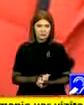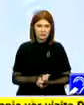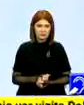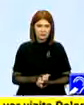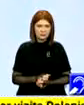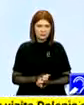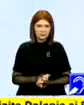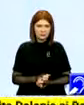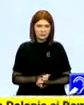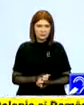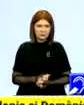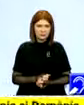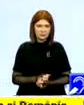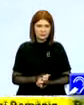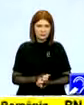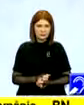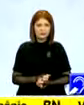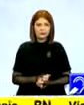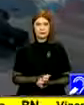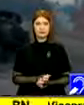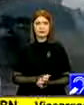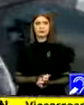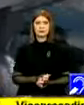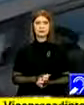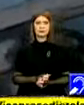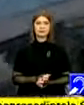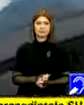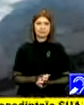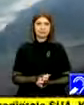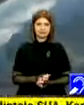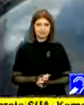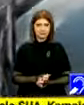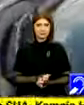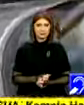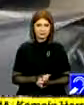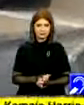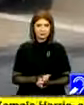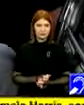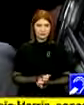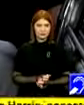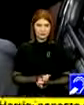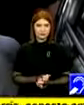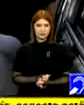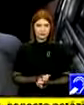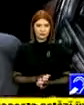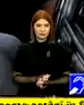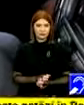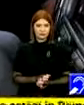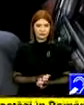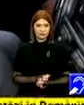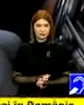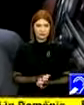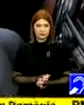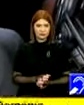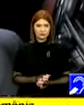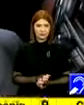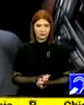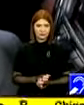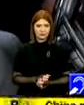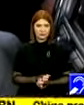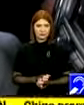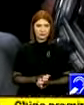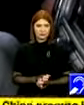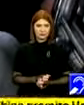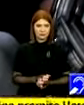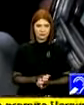destroyed. My mother is in danger. How many hours did you drive? 4 days.